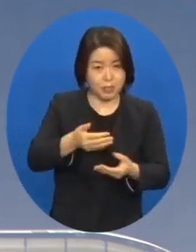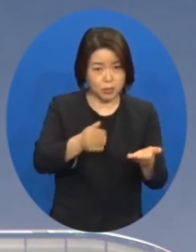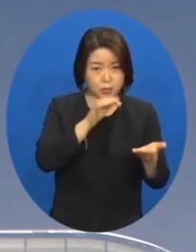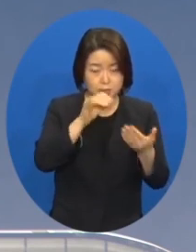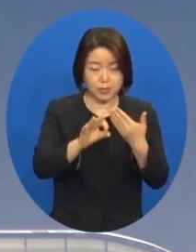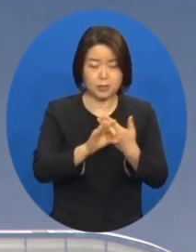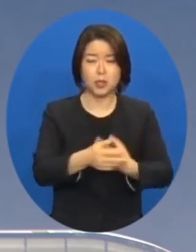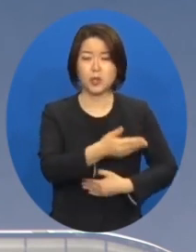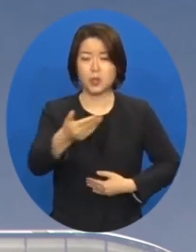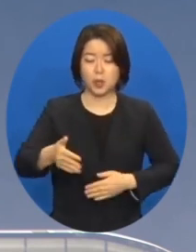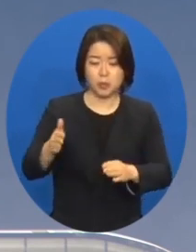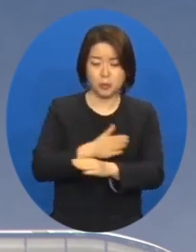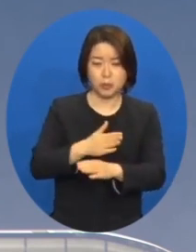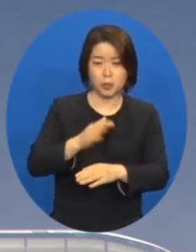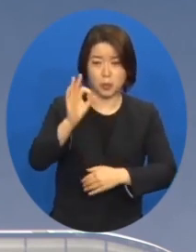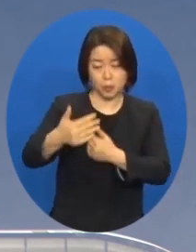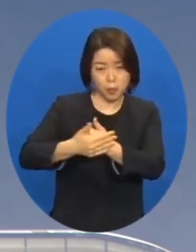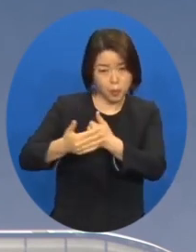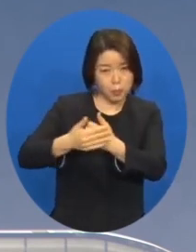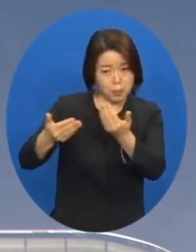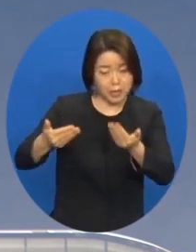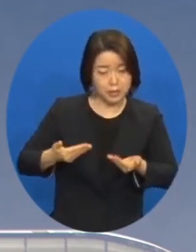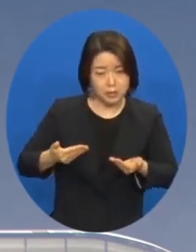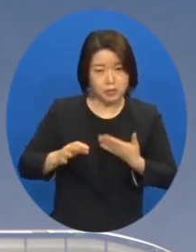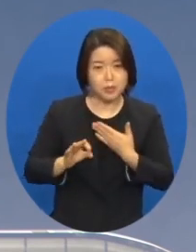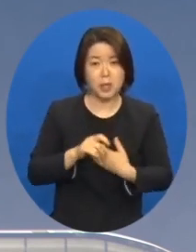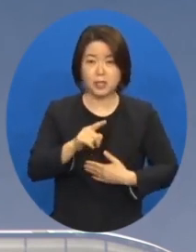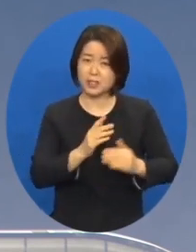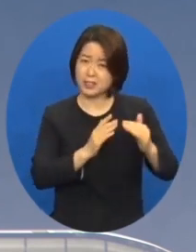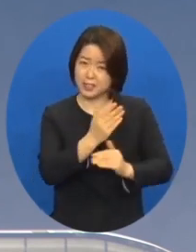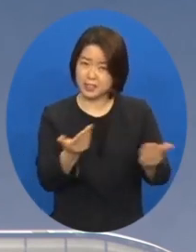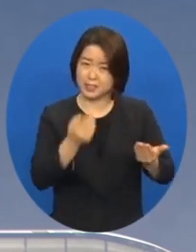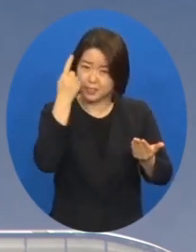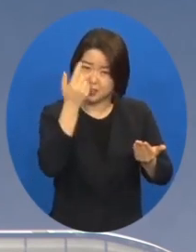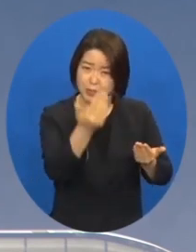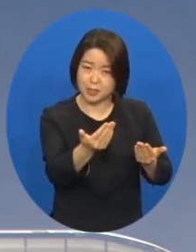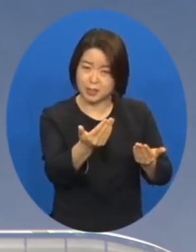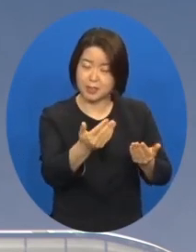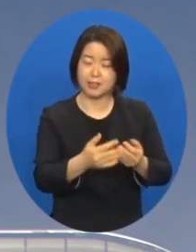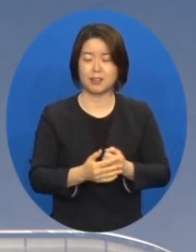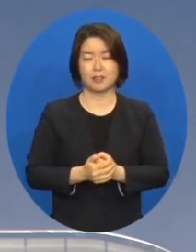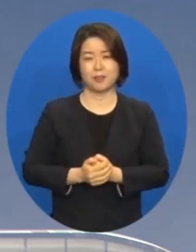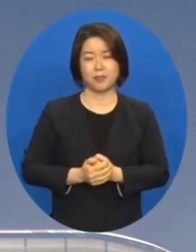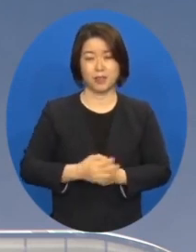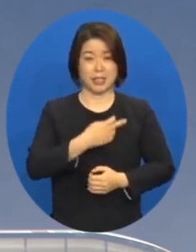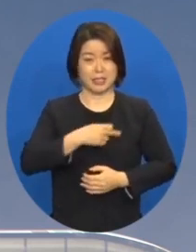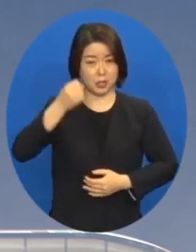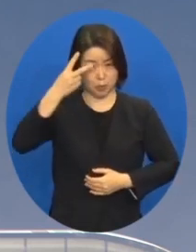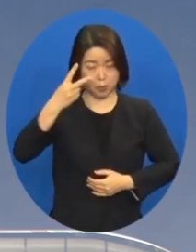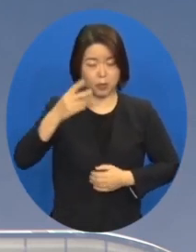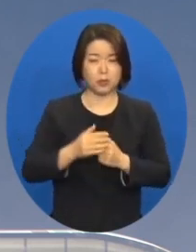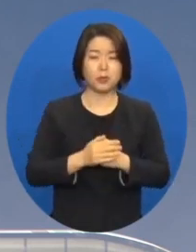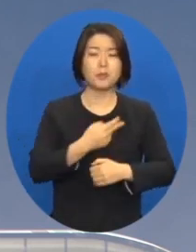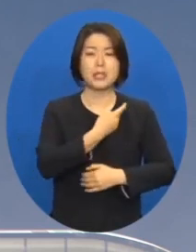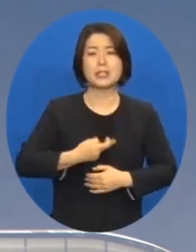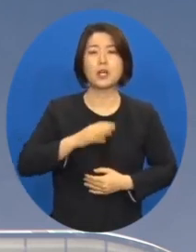것으로 거둔다고 해서 그것이 지나친 일이겠습니까? 사도 바울도 사도이기 때문에 얼마든지